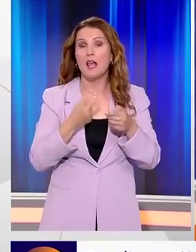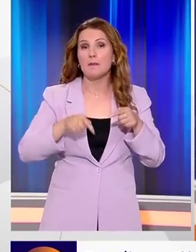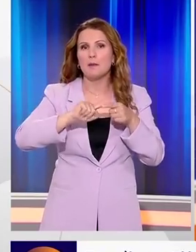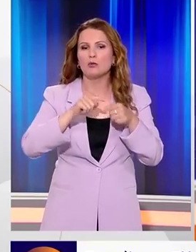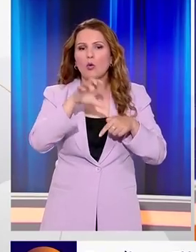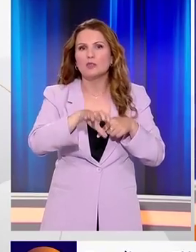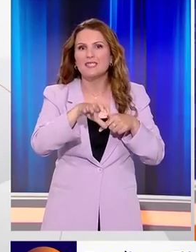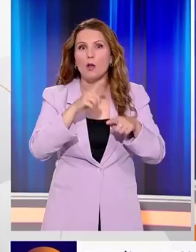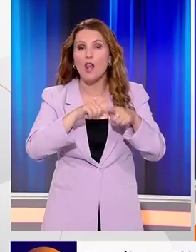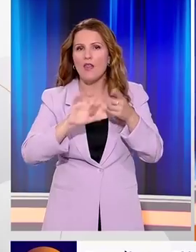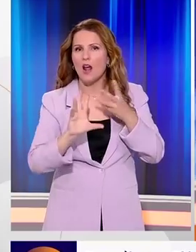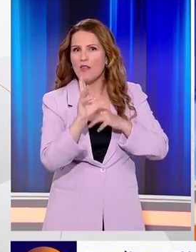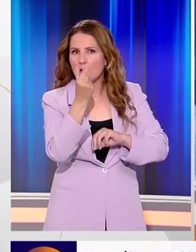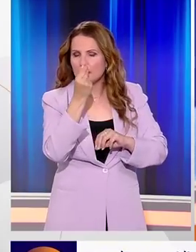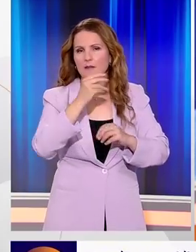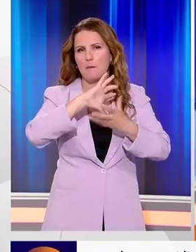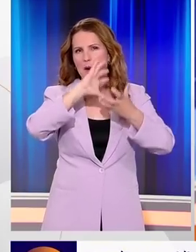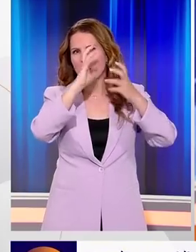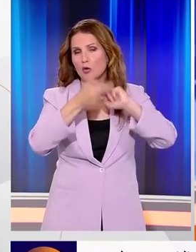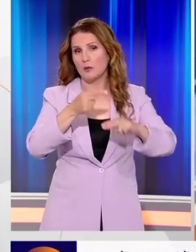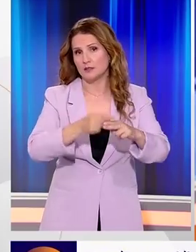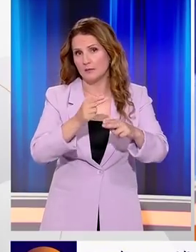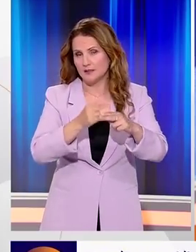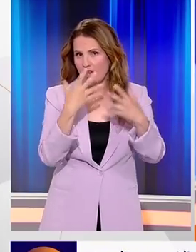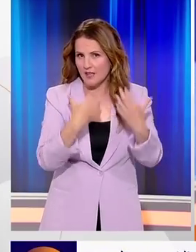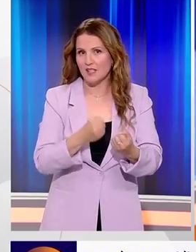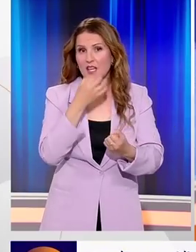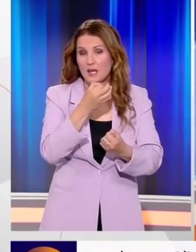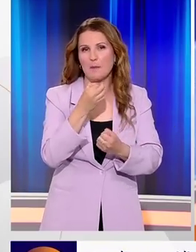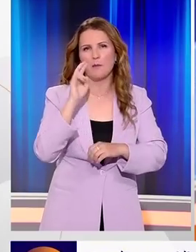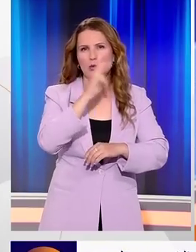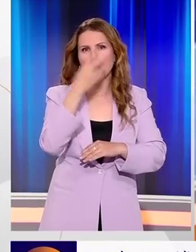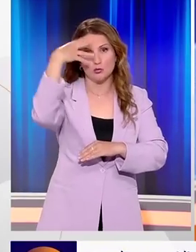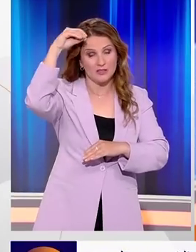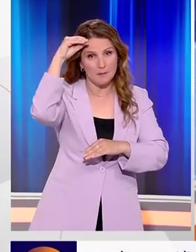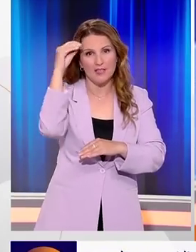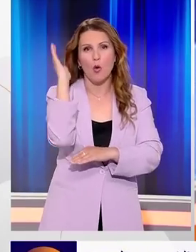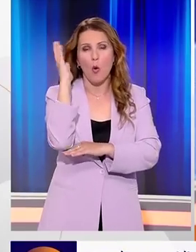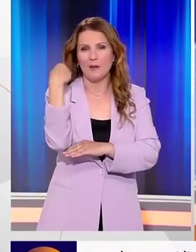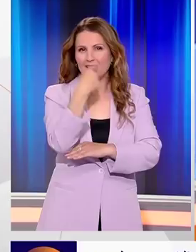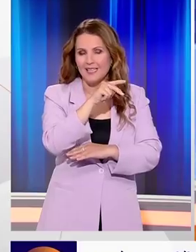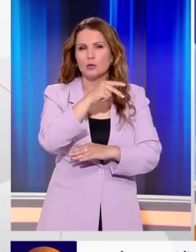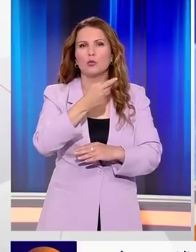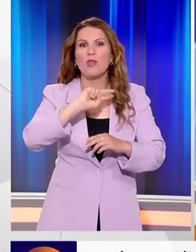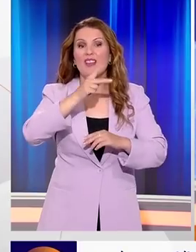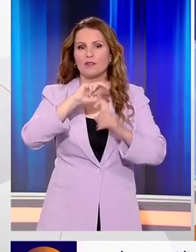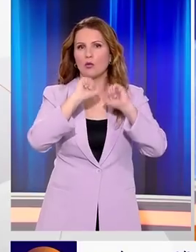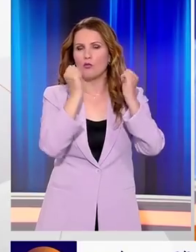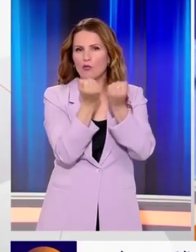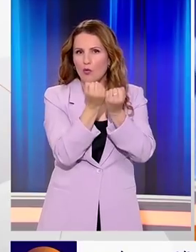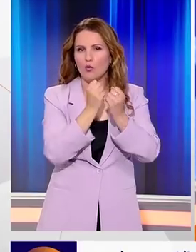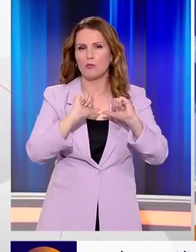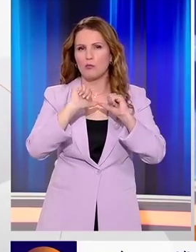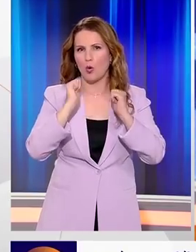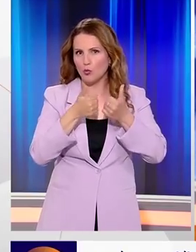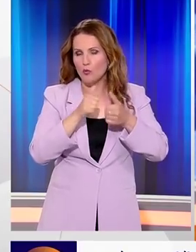περιφερειακού κόμβου ανάπτυξης που αποκτά παγκόσμια εμβέλεια και σημασία, υπογράμμισε ο Πρωθυπουργός Αλέξης Τσίπρας από το βήμα του δεύτερου φόρουμ της